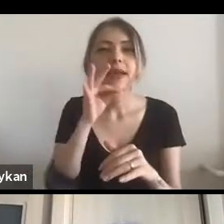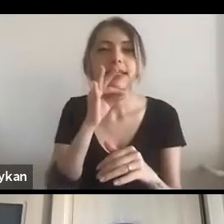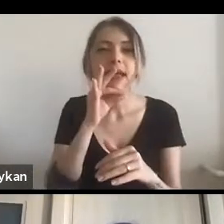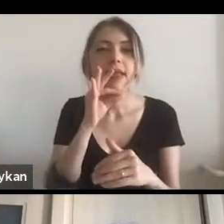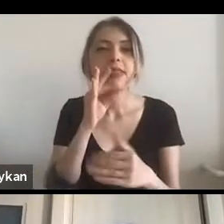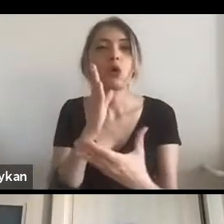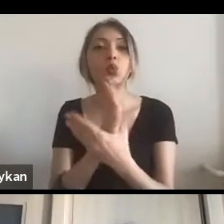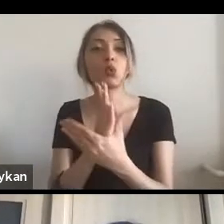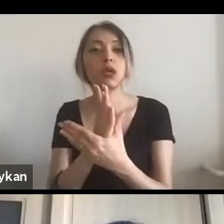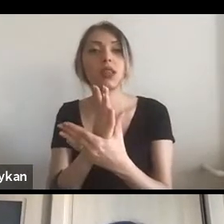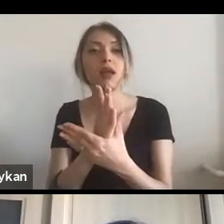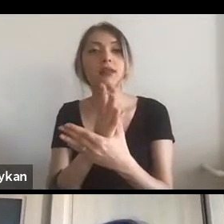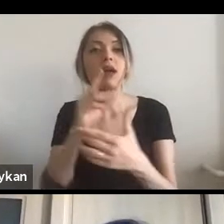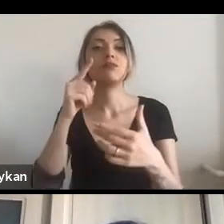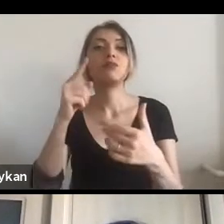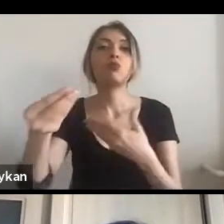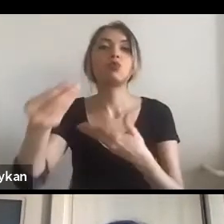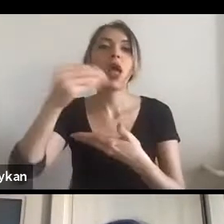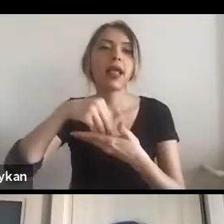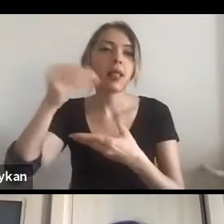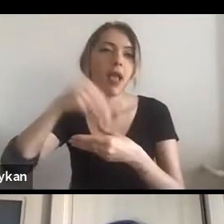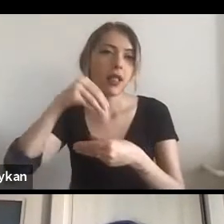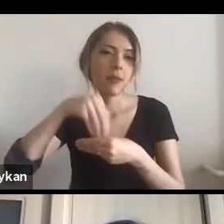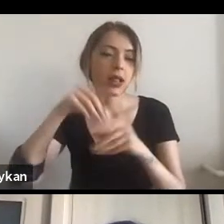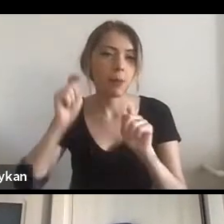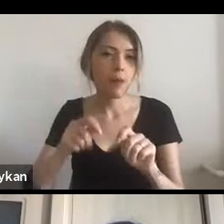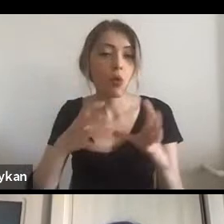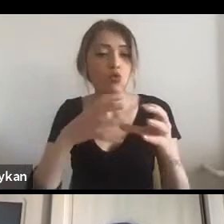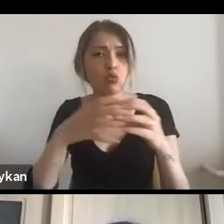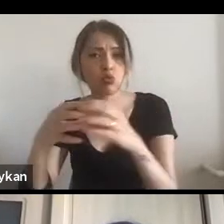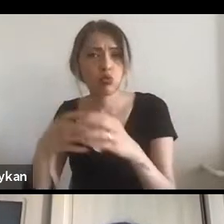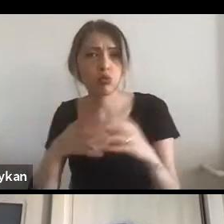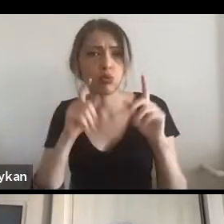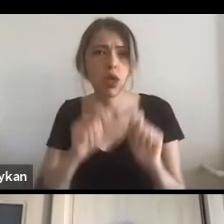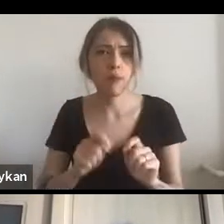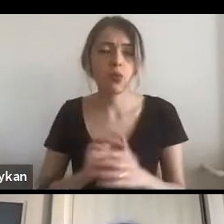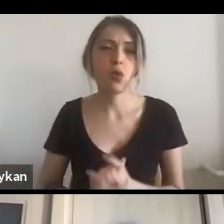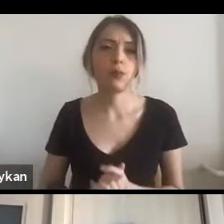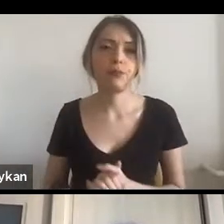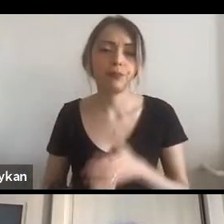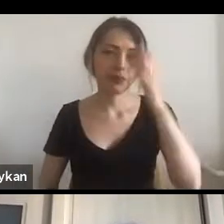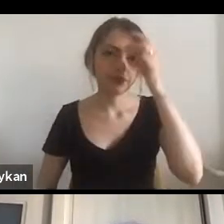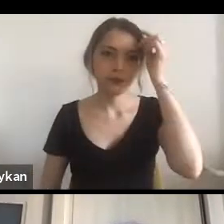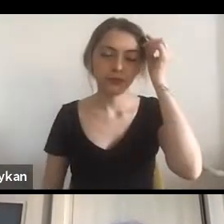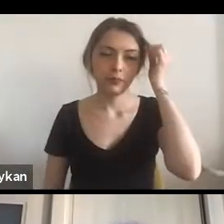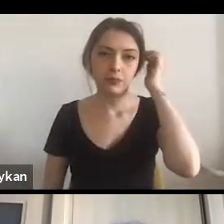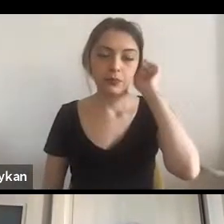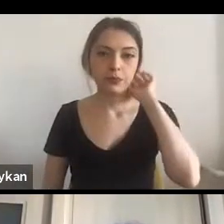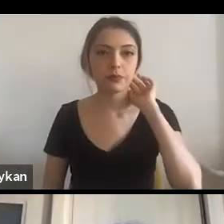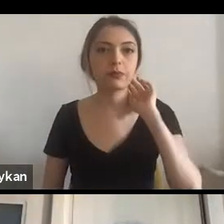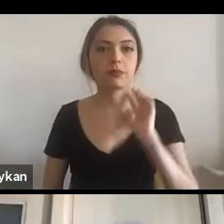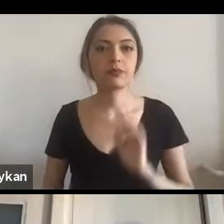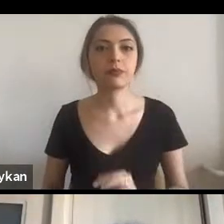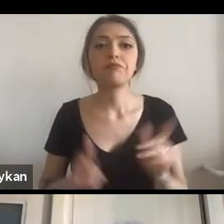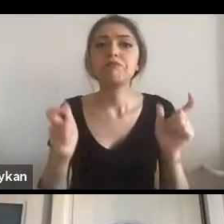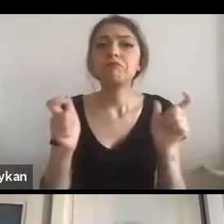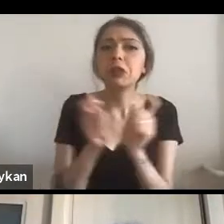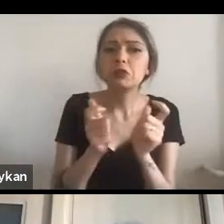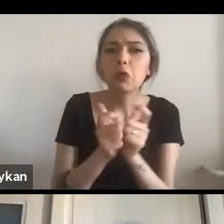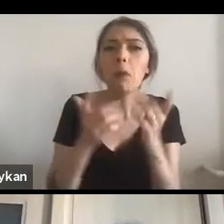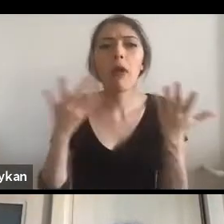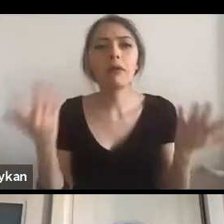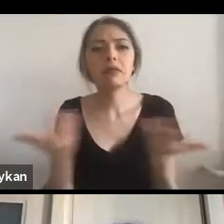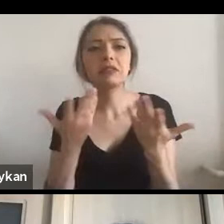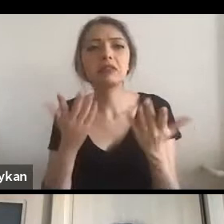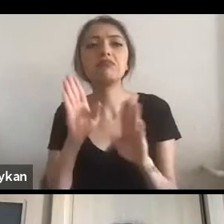Bakanlar Komitesi de ancak bu gruplar içerisinde çözebilir. Hani cezasızlıkla ilgili bir grup, toplantı ve gösteri yürüyüşüyle ilgili bir grup, kadına